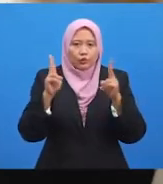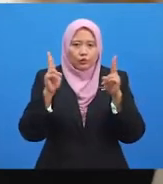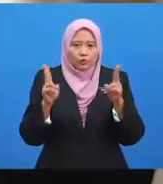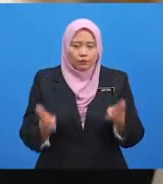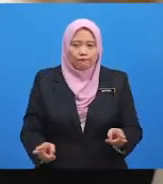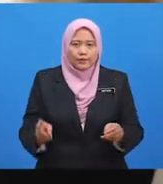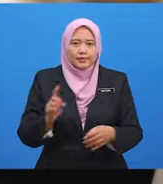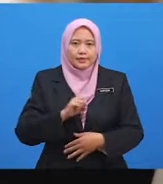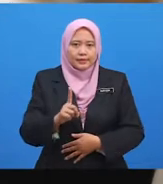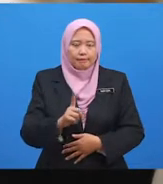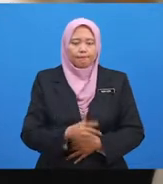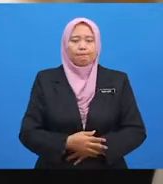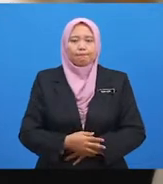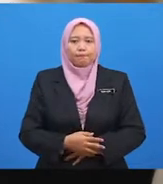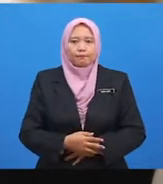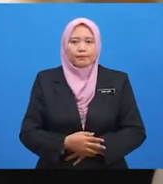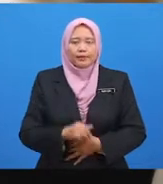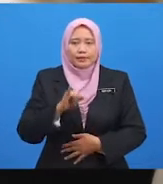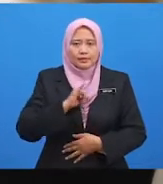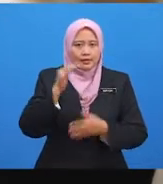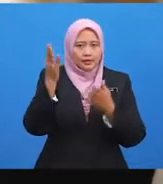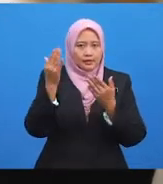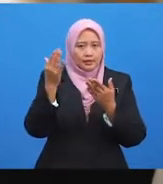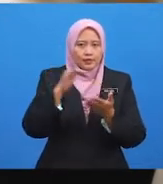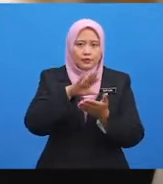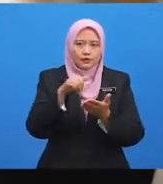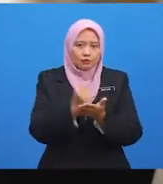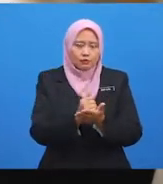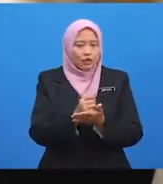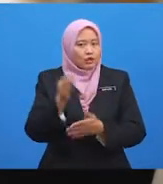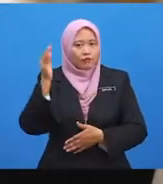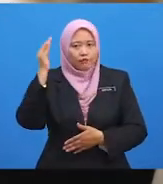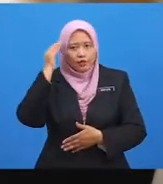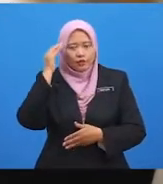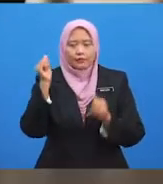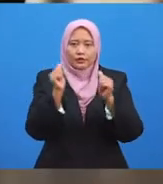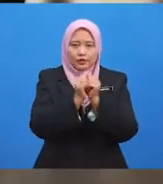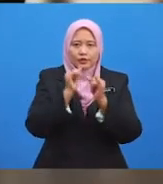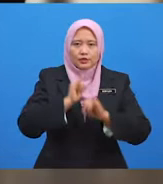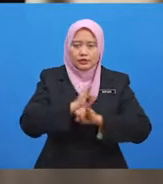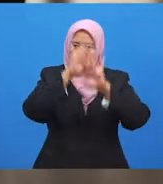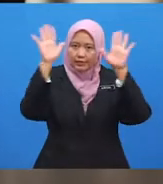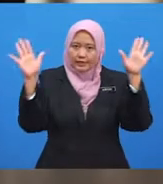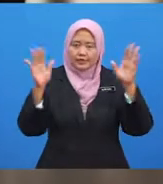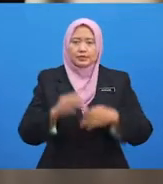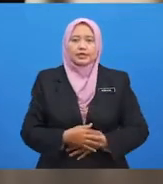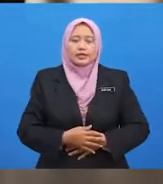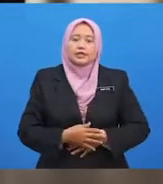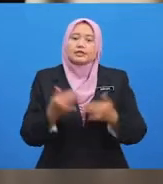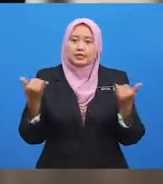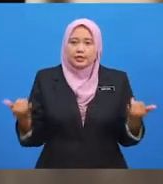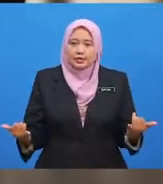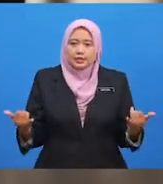Malaysianya murid-murid Ustazah Arab semua telah memahaminya dengan jelas sekarang kita